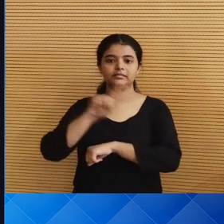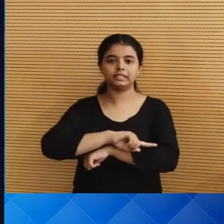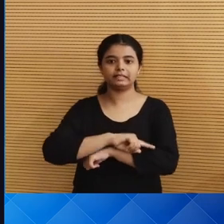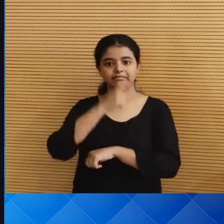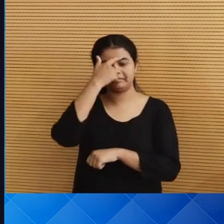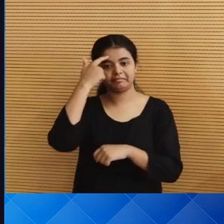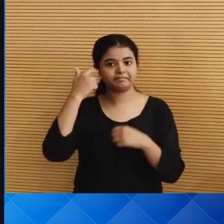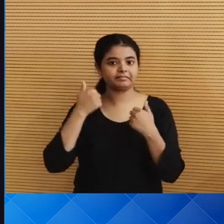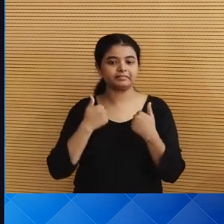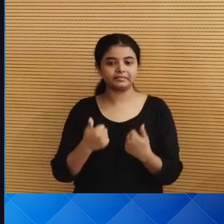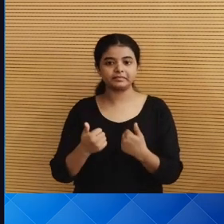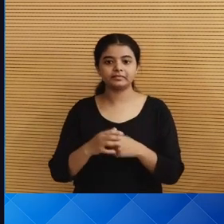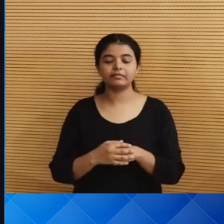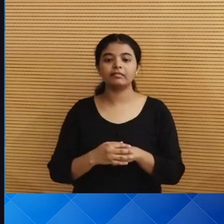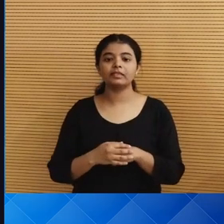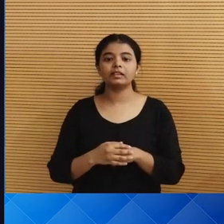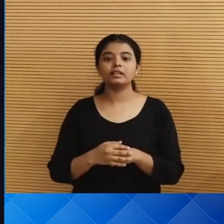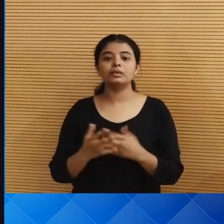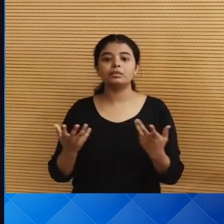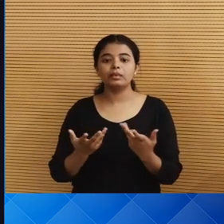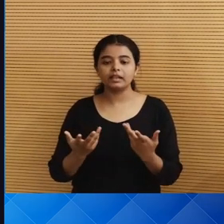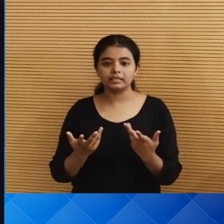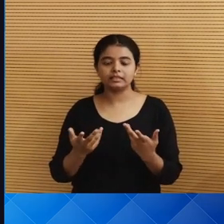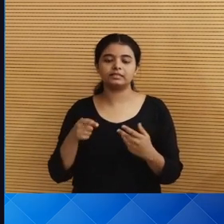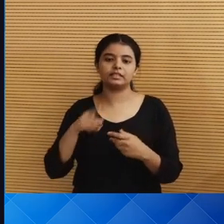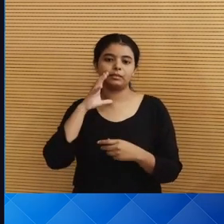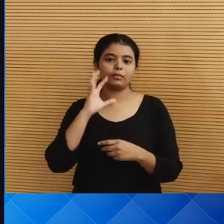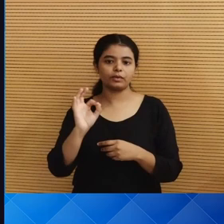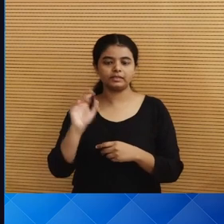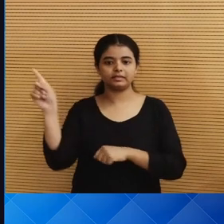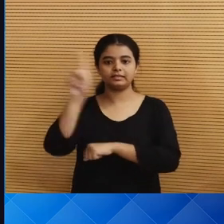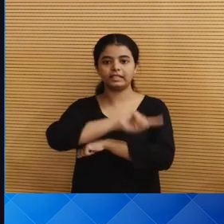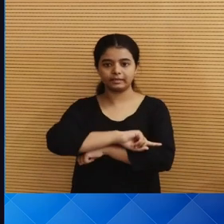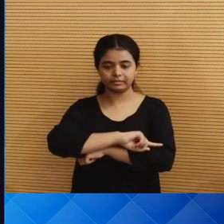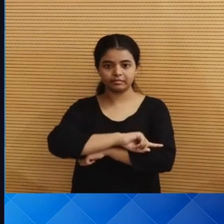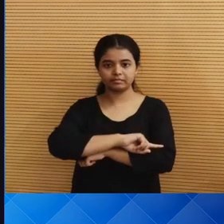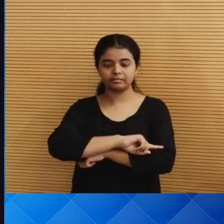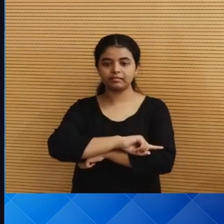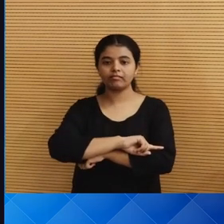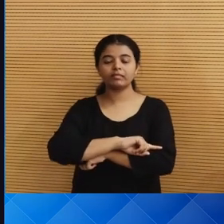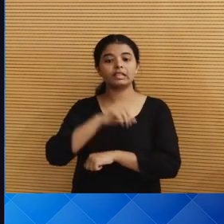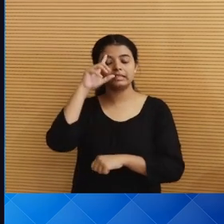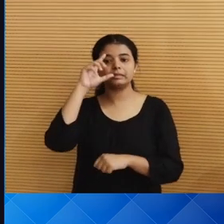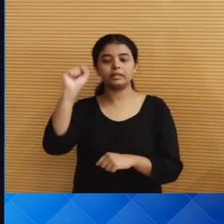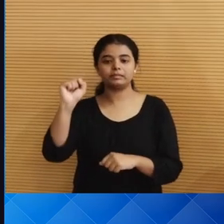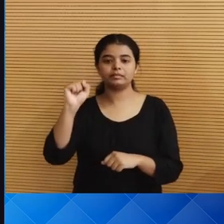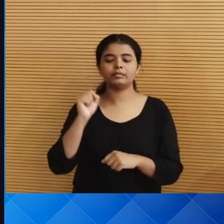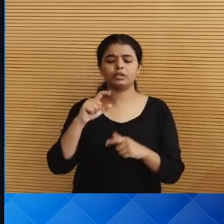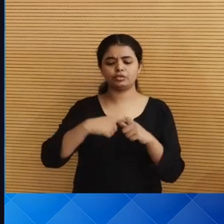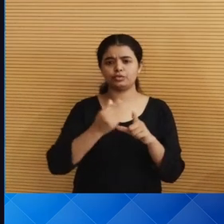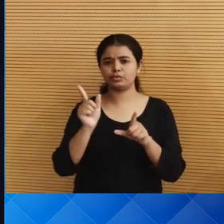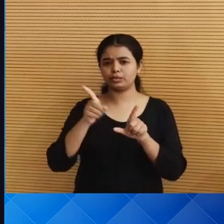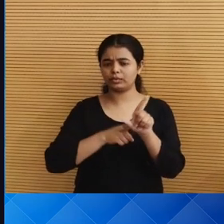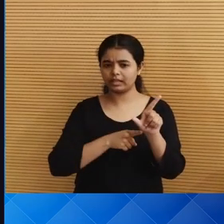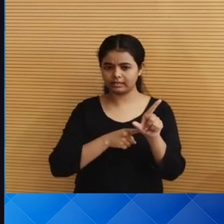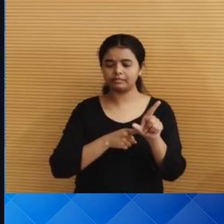आज का दिन हमारे लिए अभूतपूर्व है, बहुत बहुत इम्पॉर्टेंट है। जुलाई 2020 में, 29